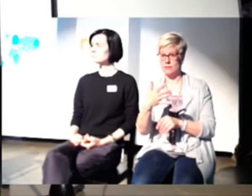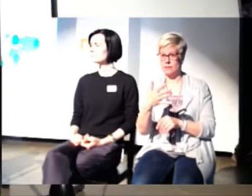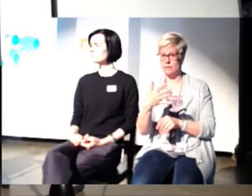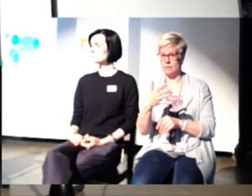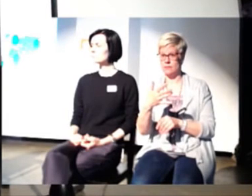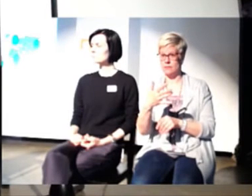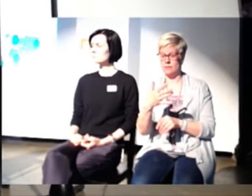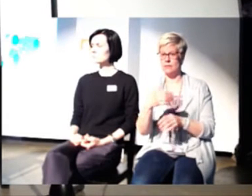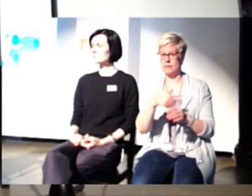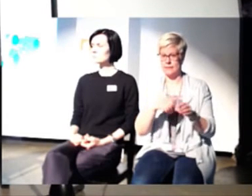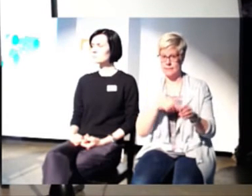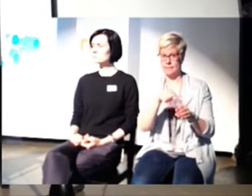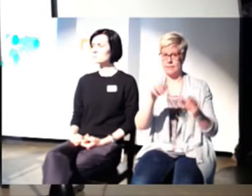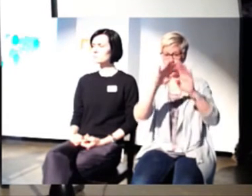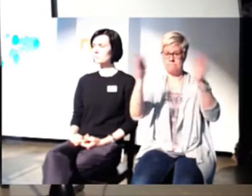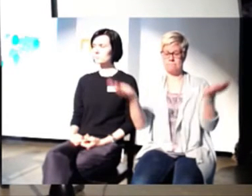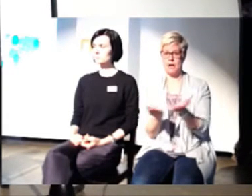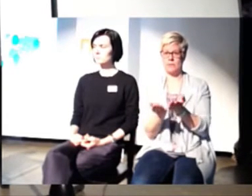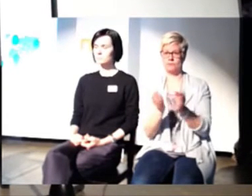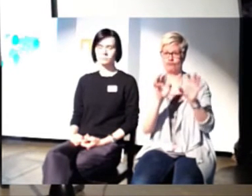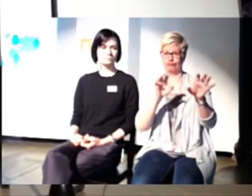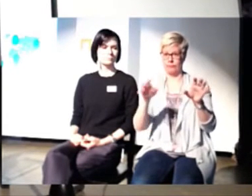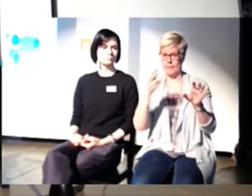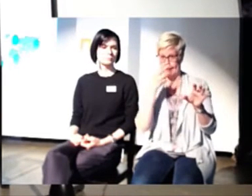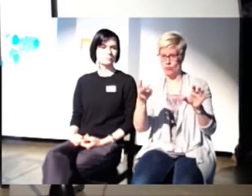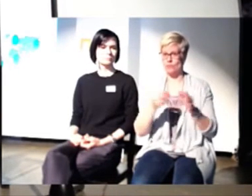maapallolla. Tämä kuva.